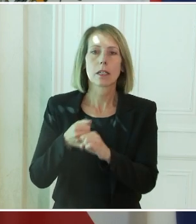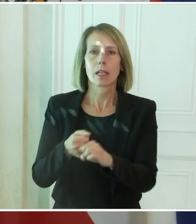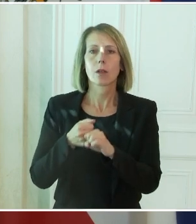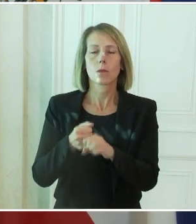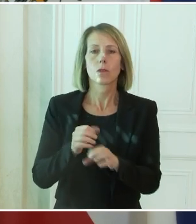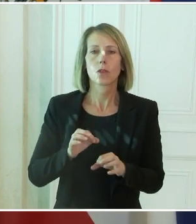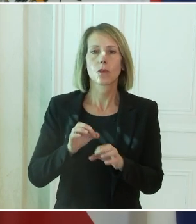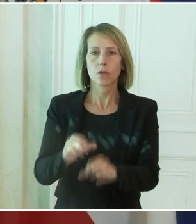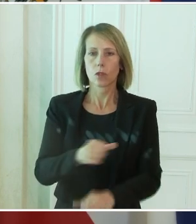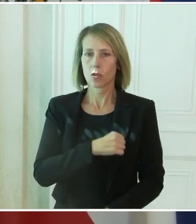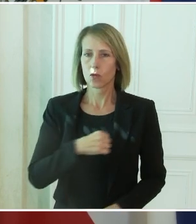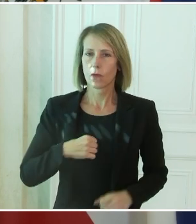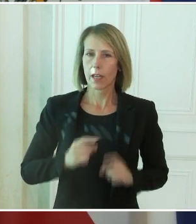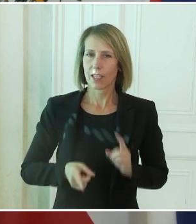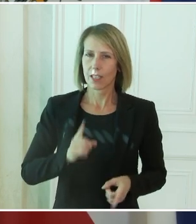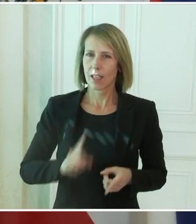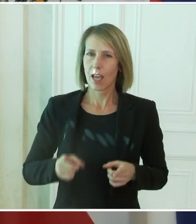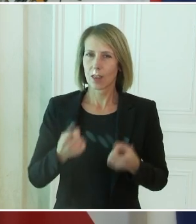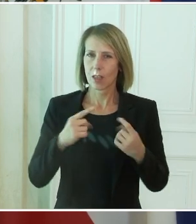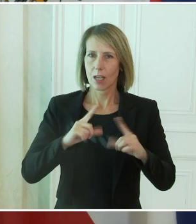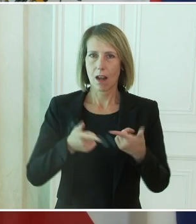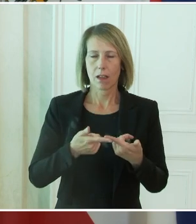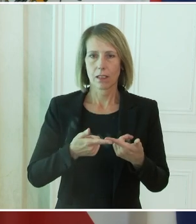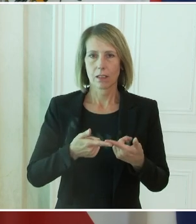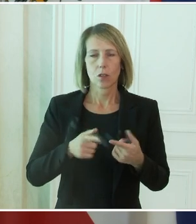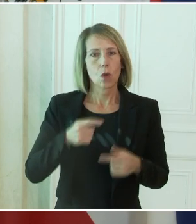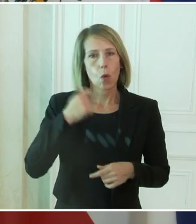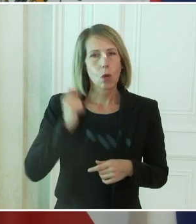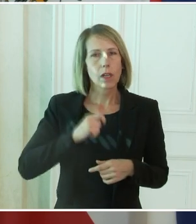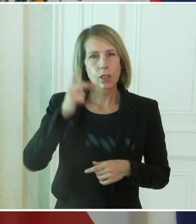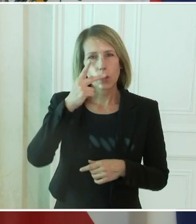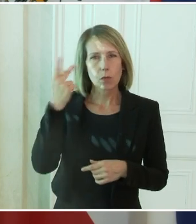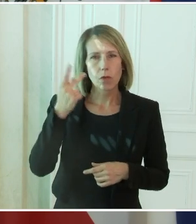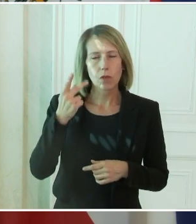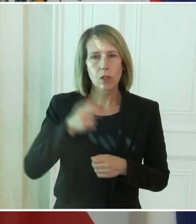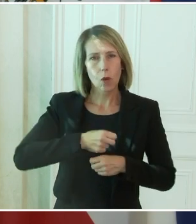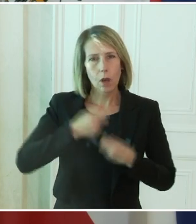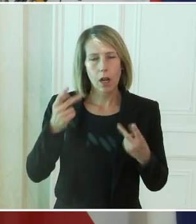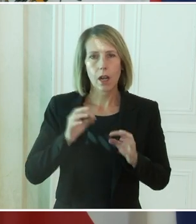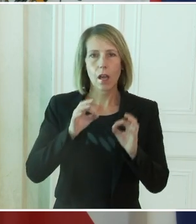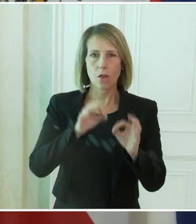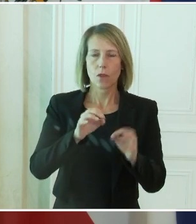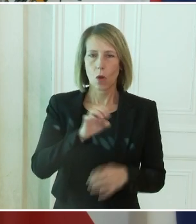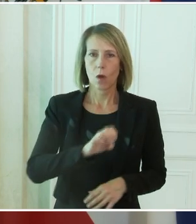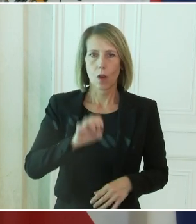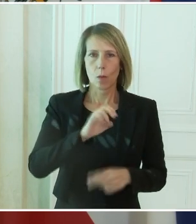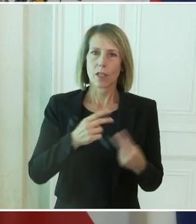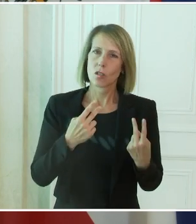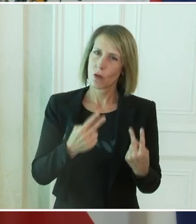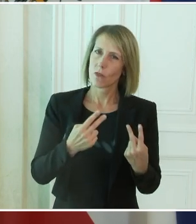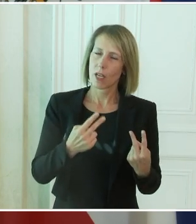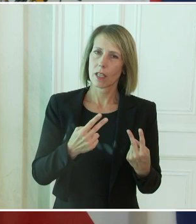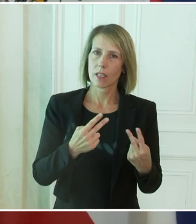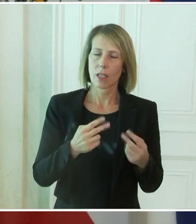für die Souveränität des Landes und die ukrainische Bevölkerung steht klar für europäische Werte und verteidigt diese